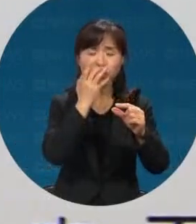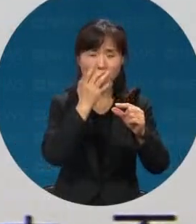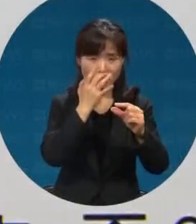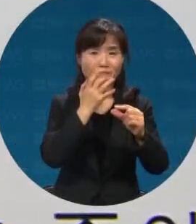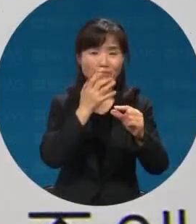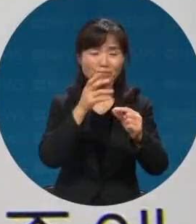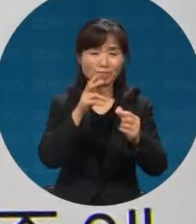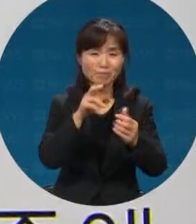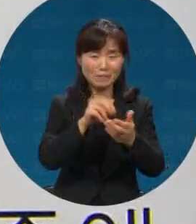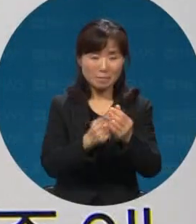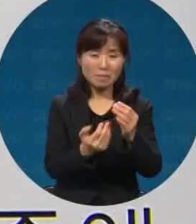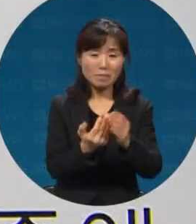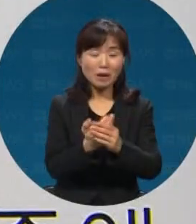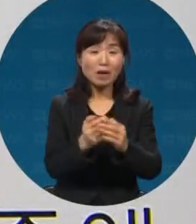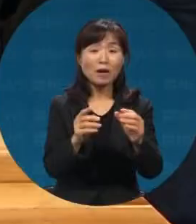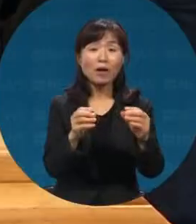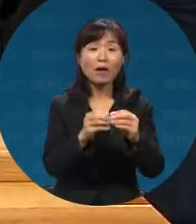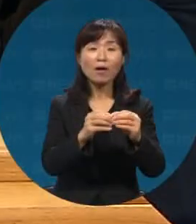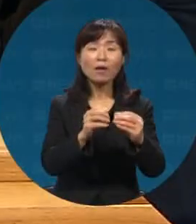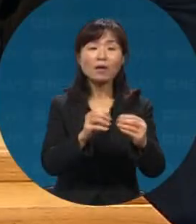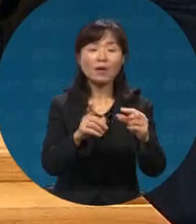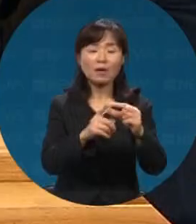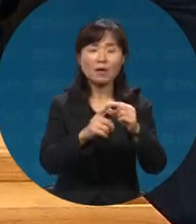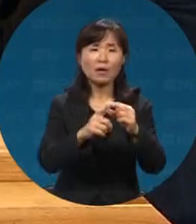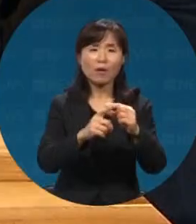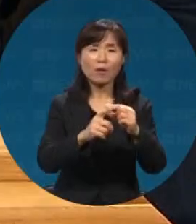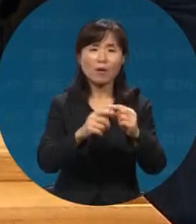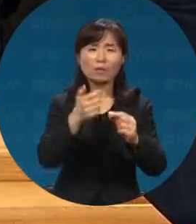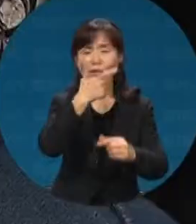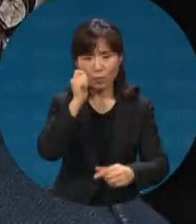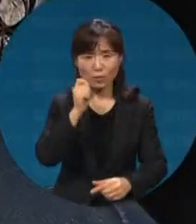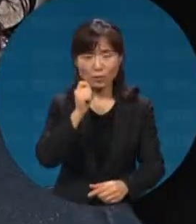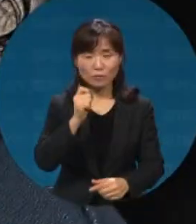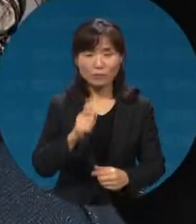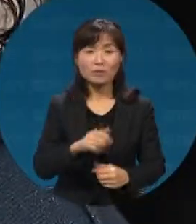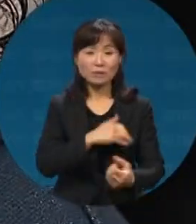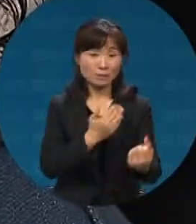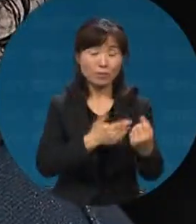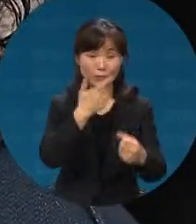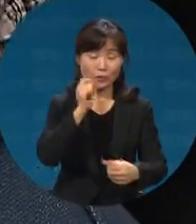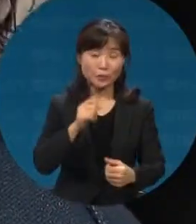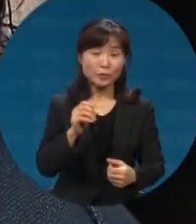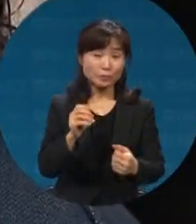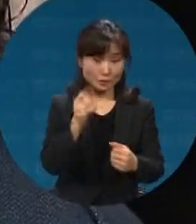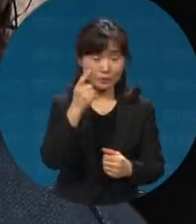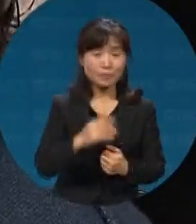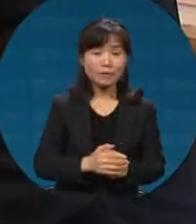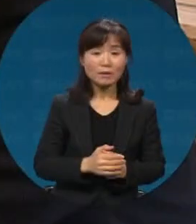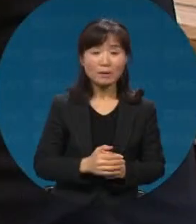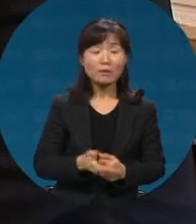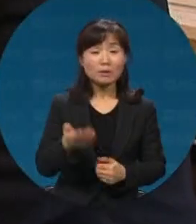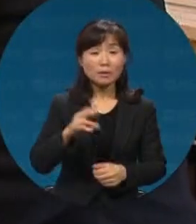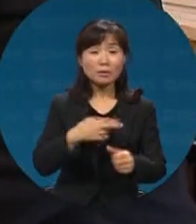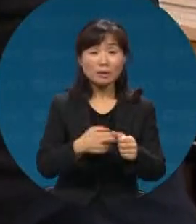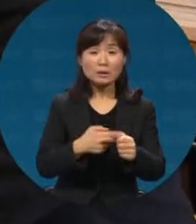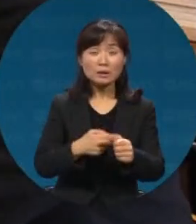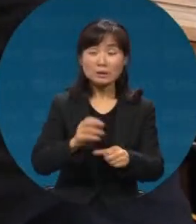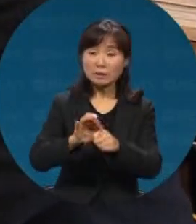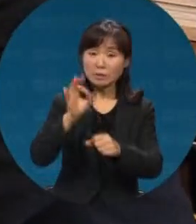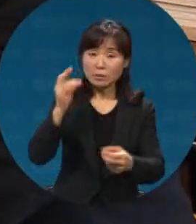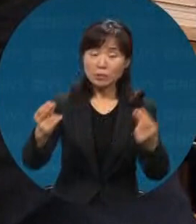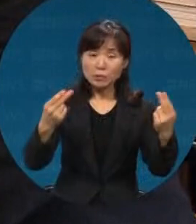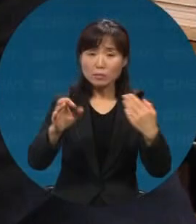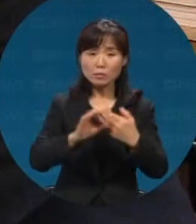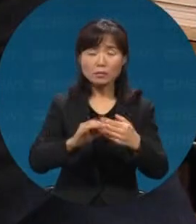어휘력이 문제가 된 겁니다 하지만 교사들은 10여년 전과 비교해도 학생들의 어휘 수준이 크게 뒤쳐지지